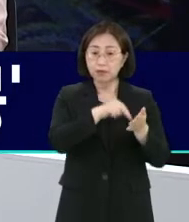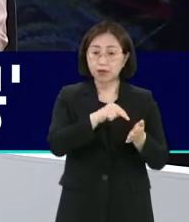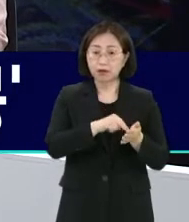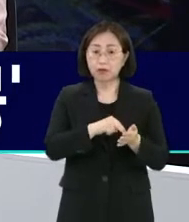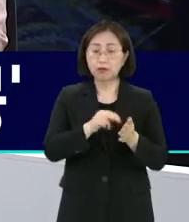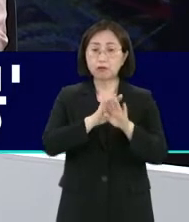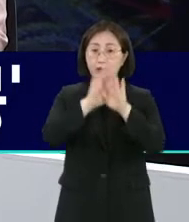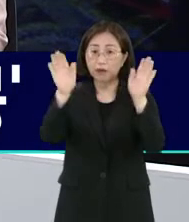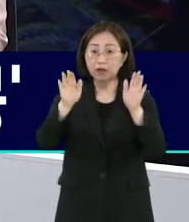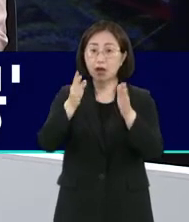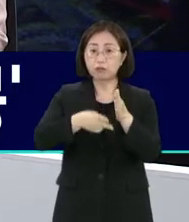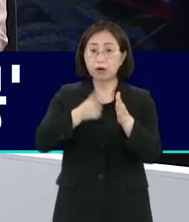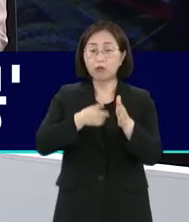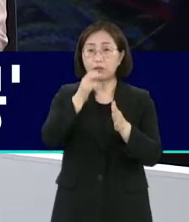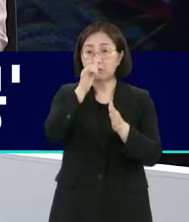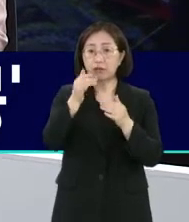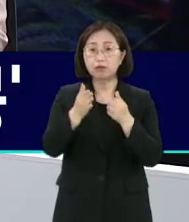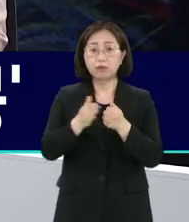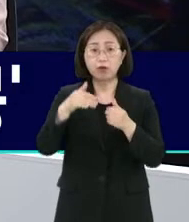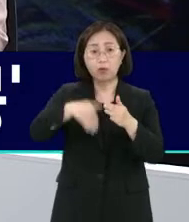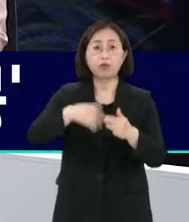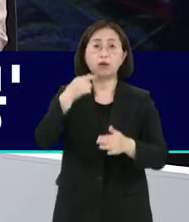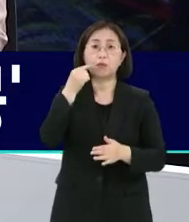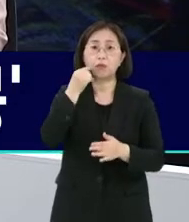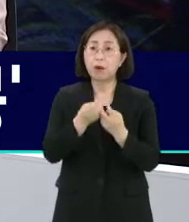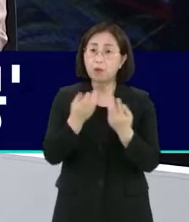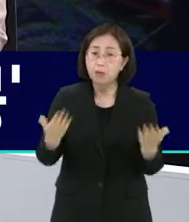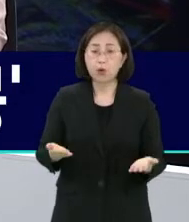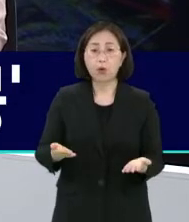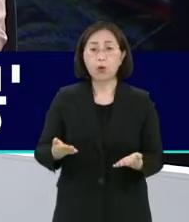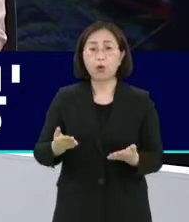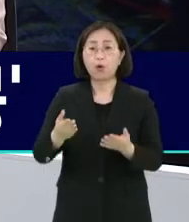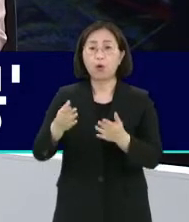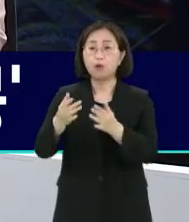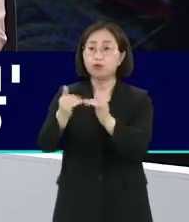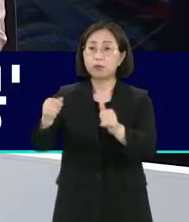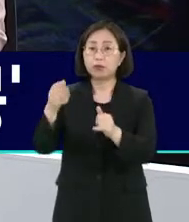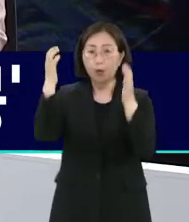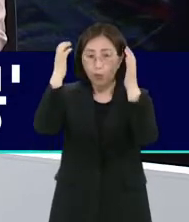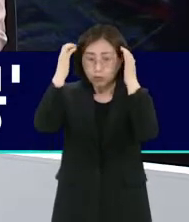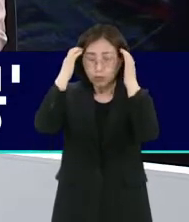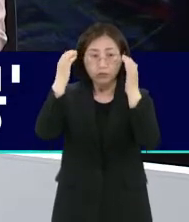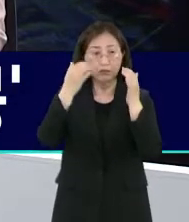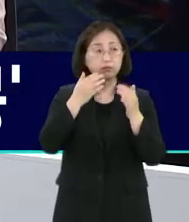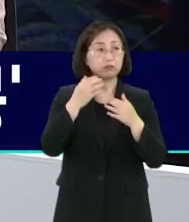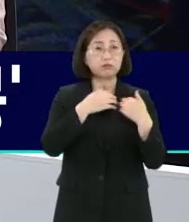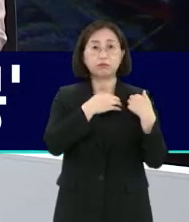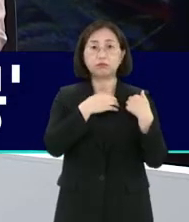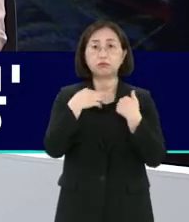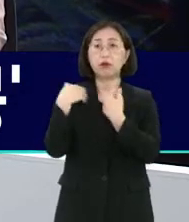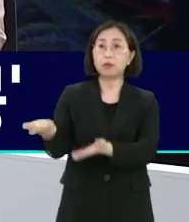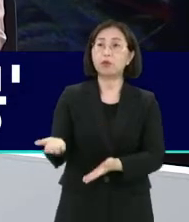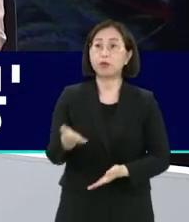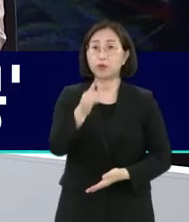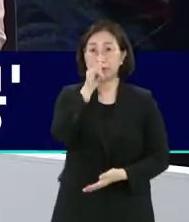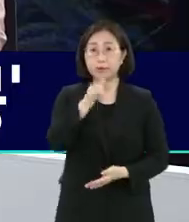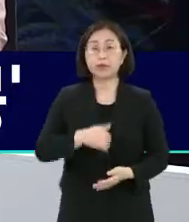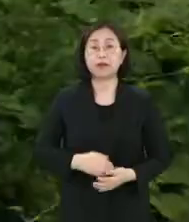낮에는 공사를 할 수 없어서 어쩔 수 없다면서 주민들의 고통은 철저히 무시하고 있습니다. 이수복 기자의 단독